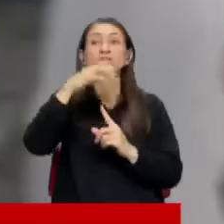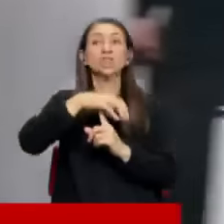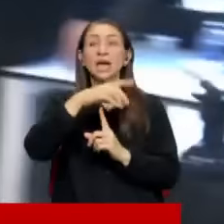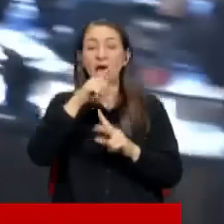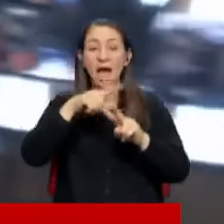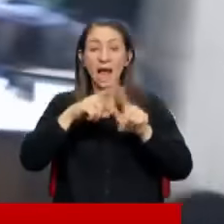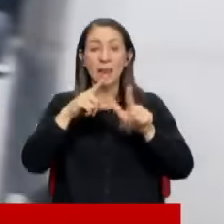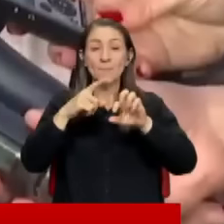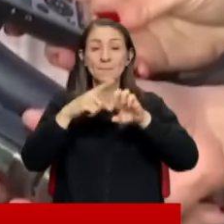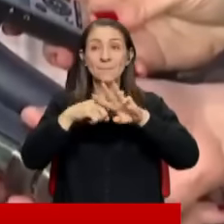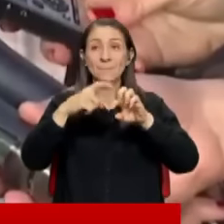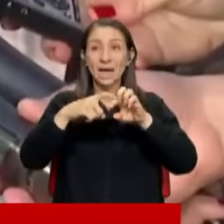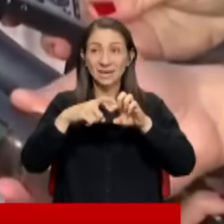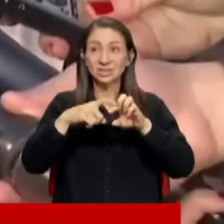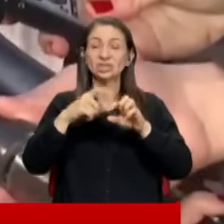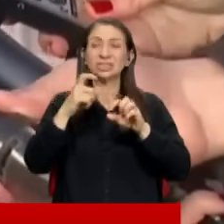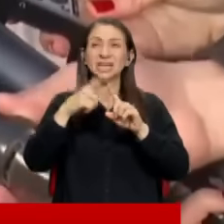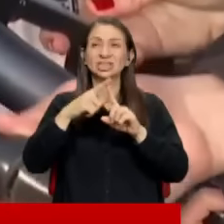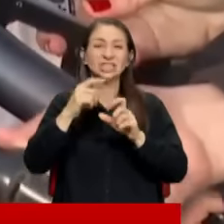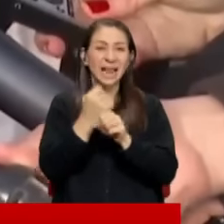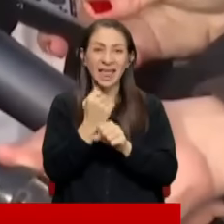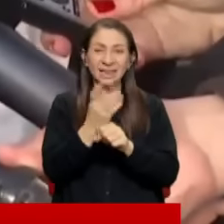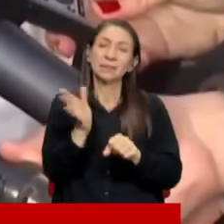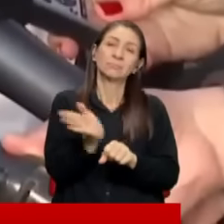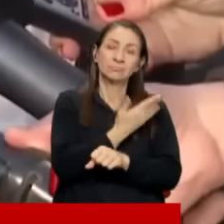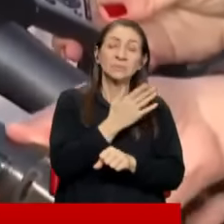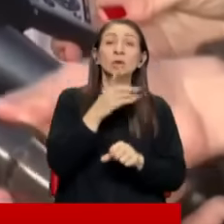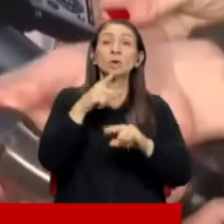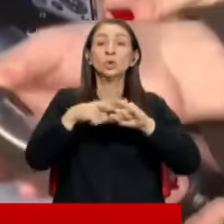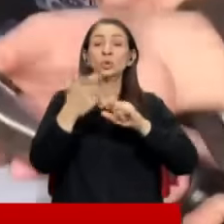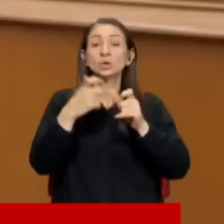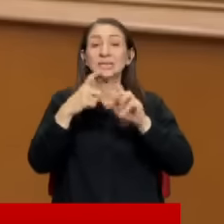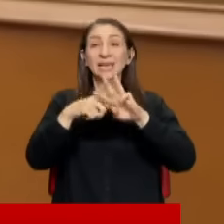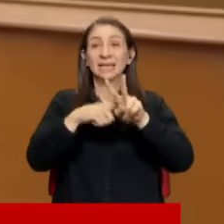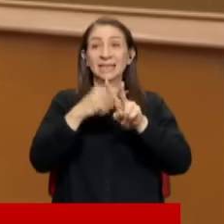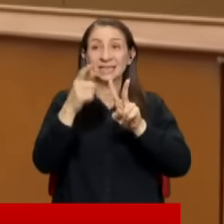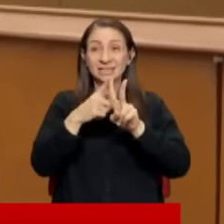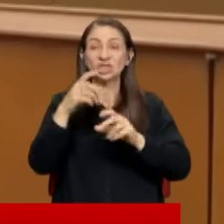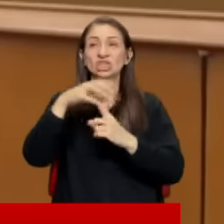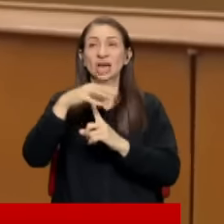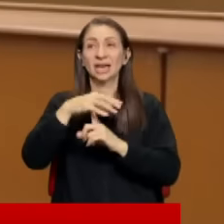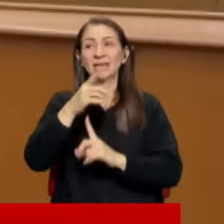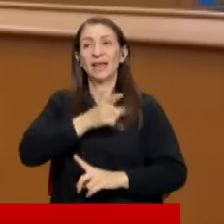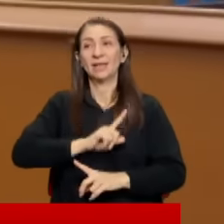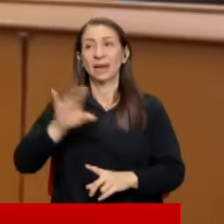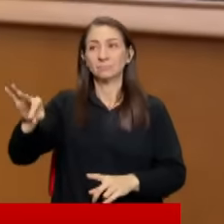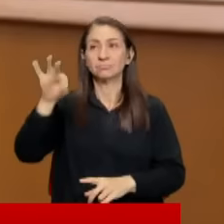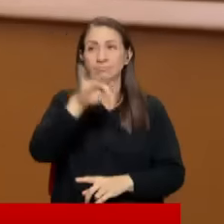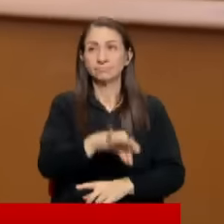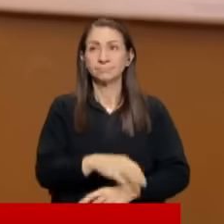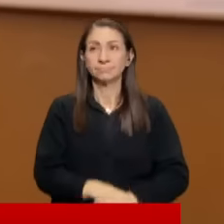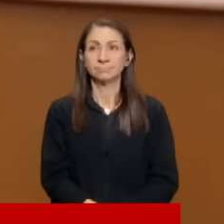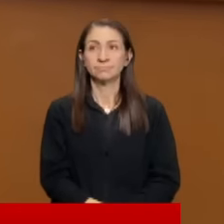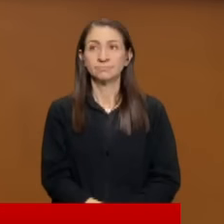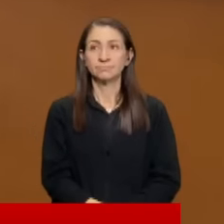Alper Taşdelen isminden vazgeçti CHP. Taşdelen'in yerine Hüseyin Can Güner Çankaya'dan aday gösterildi.